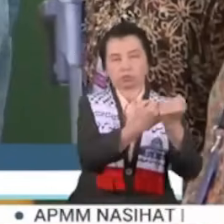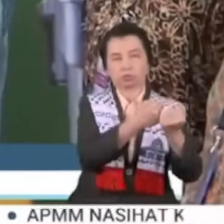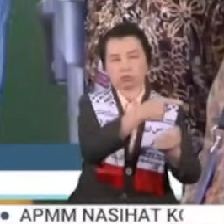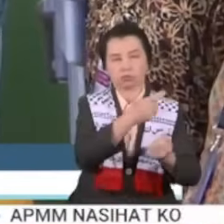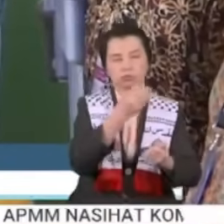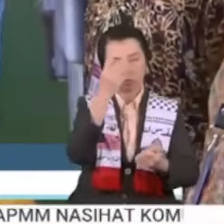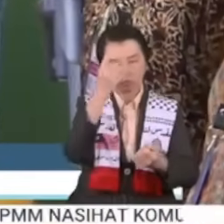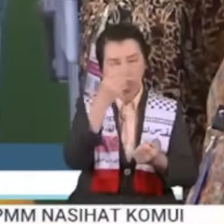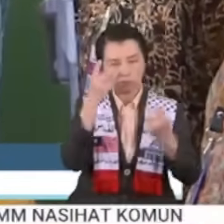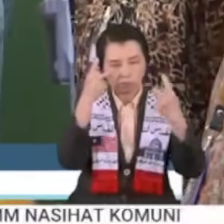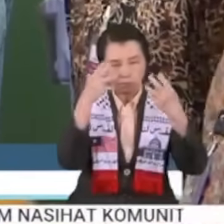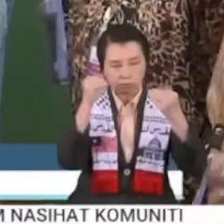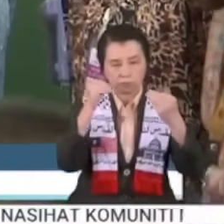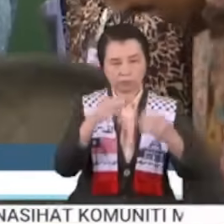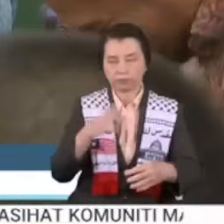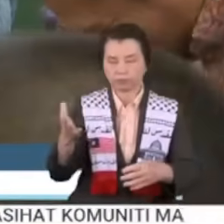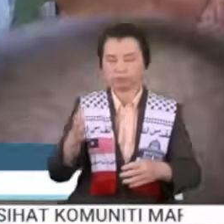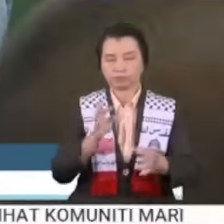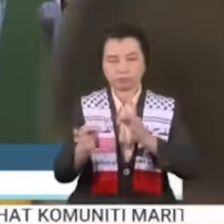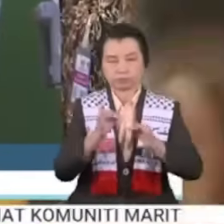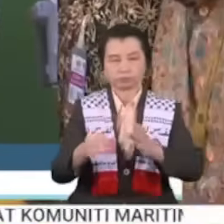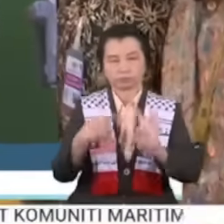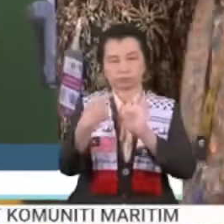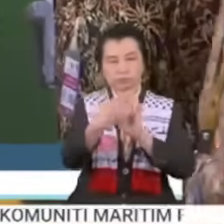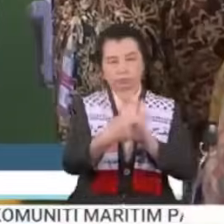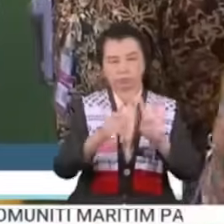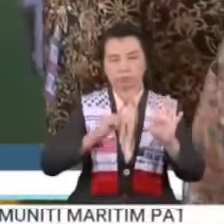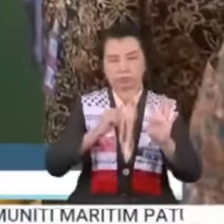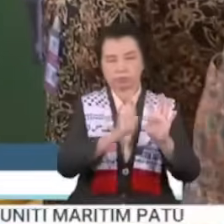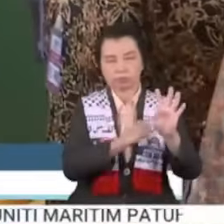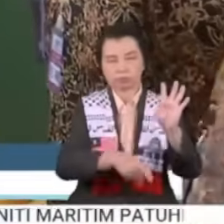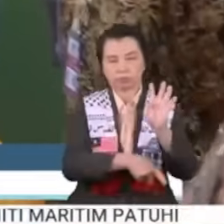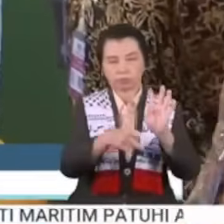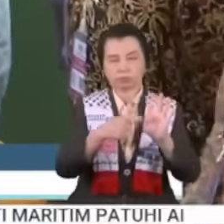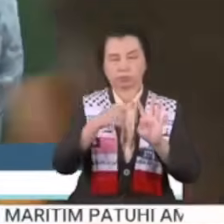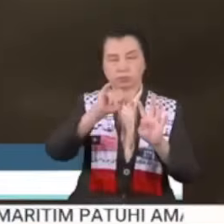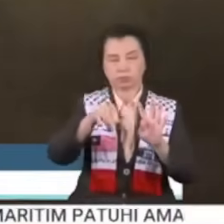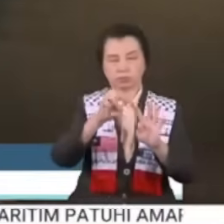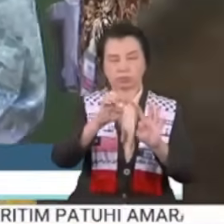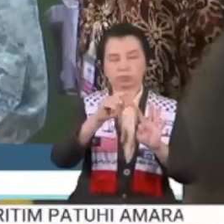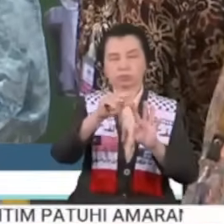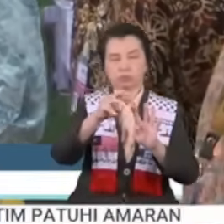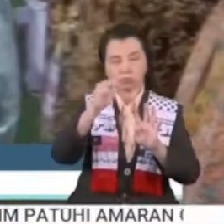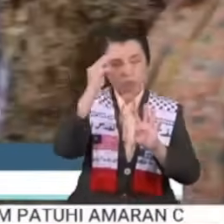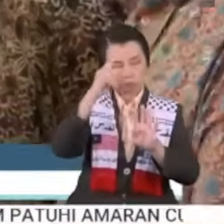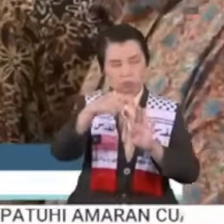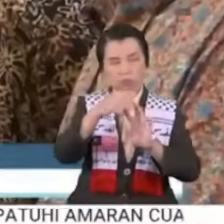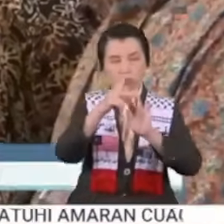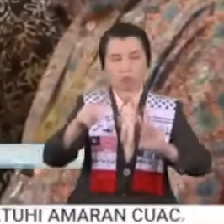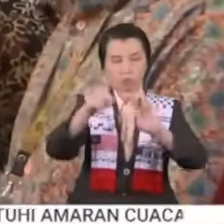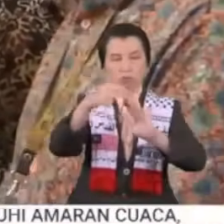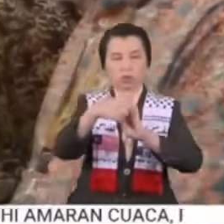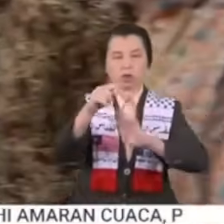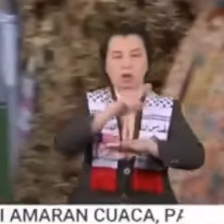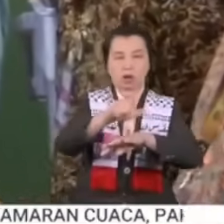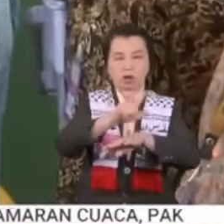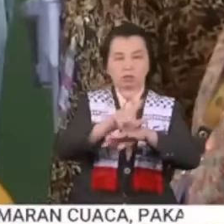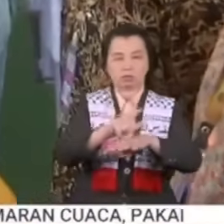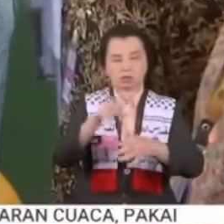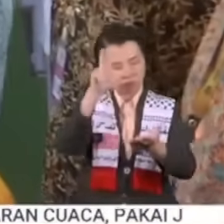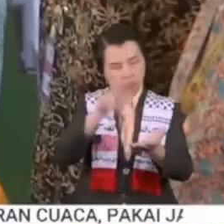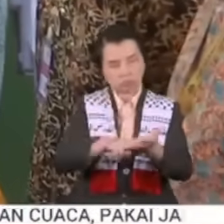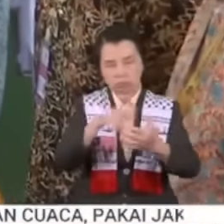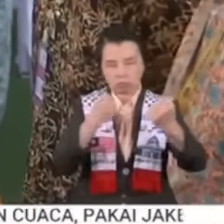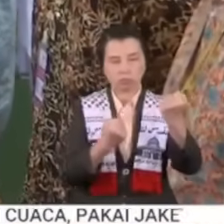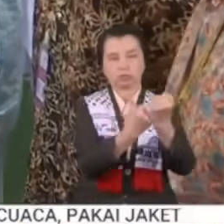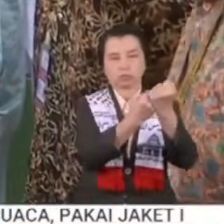diberikan beliau mengulas tindakan empat ahli parlimen bersatu iaitu jeli gua musang Kuala kangsar dan Labuan yang mengisytihar sokongan